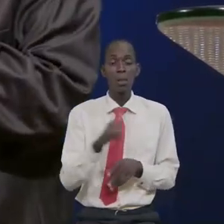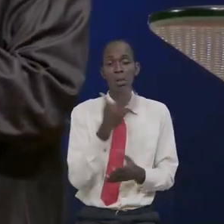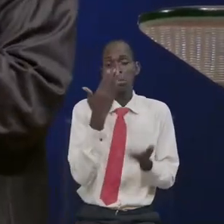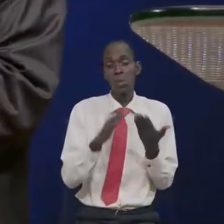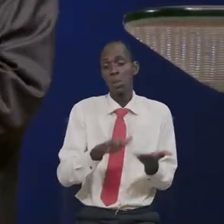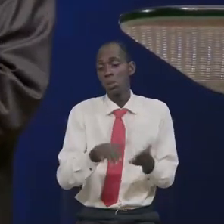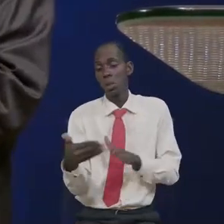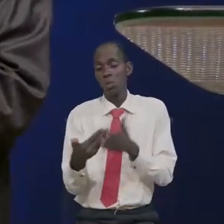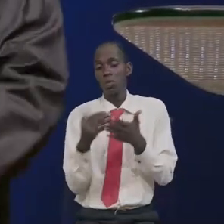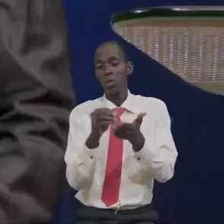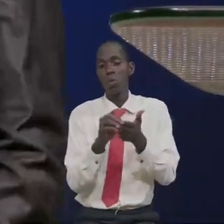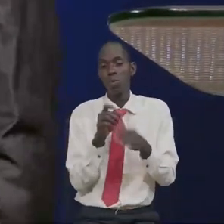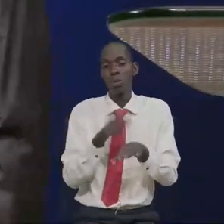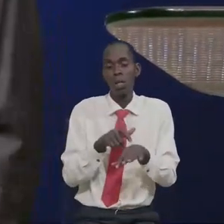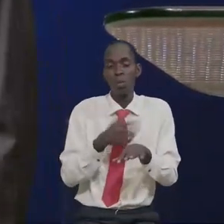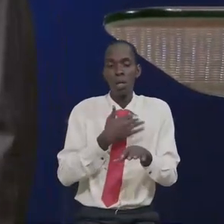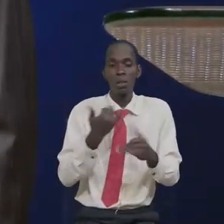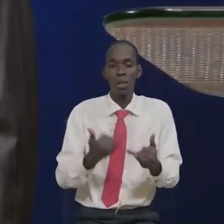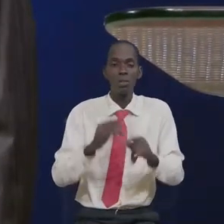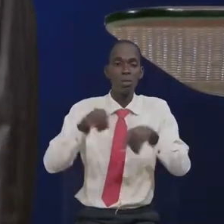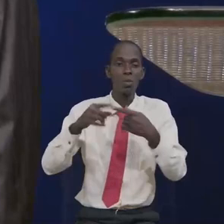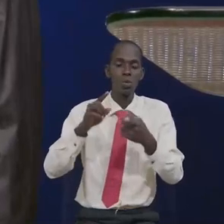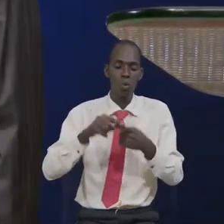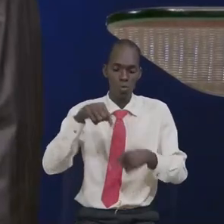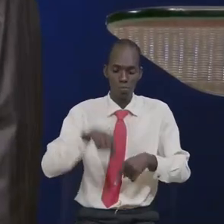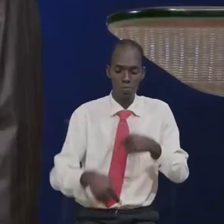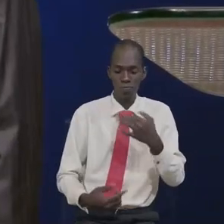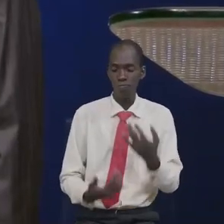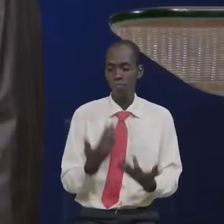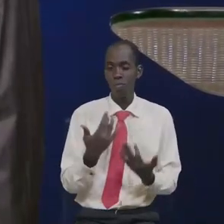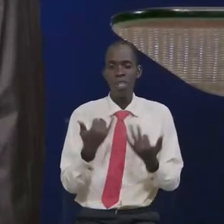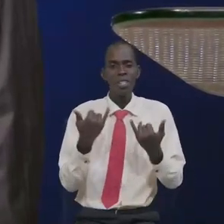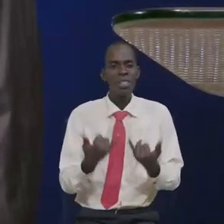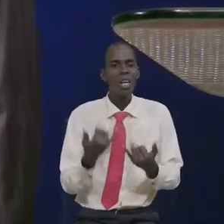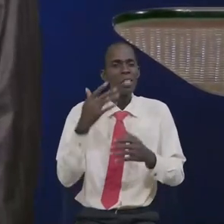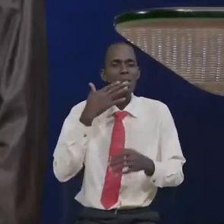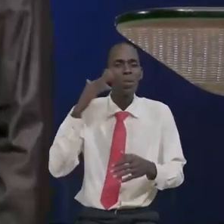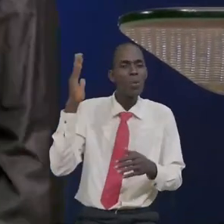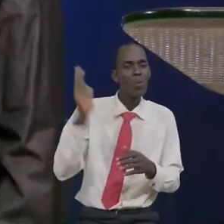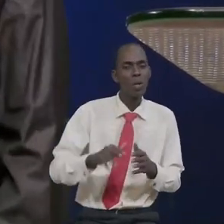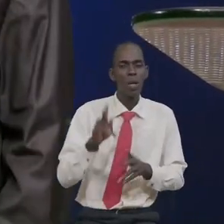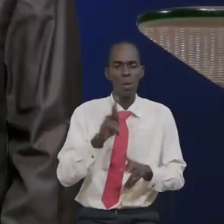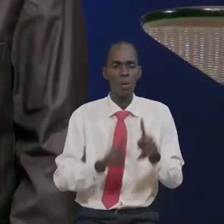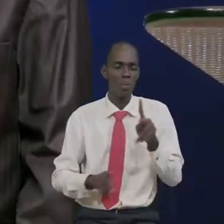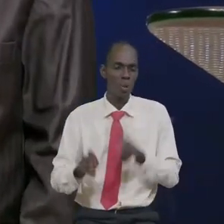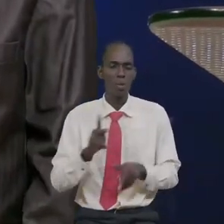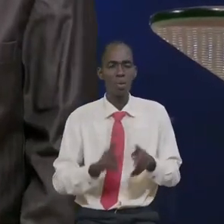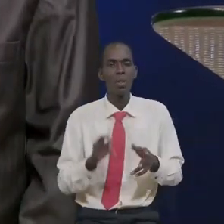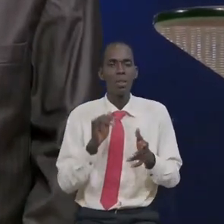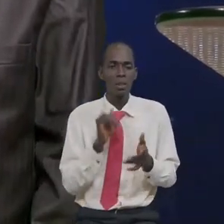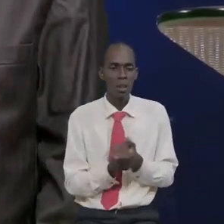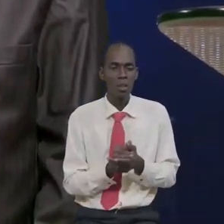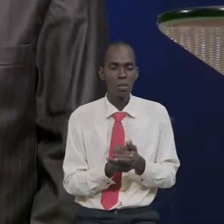enfer. Et les gens qui sont méchants et qui les ont nommés, qui les